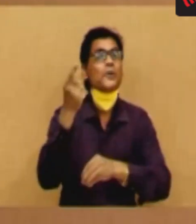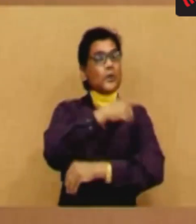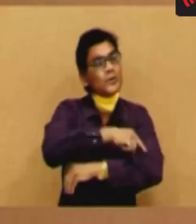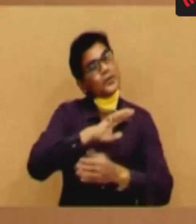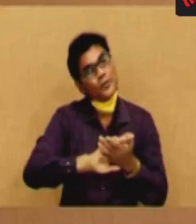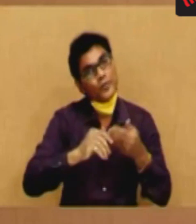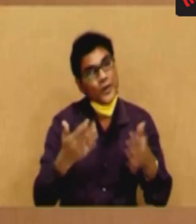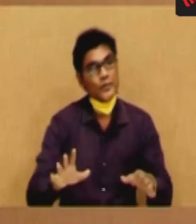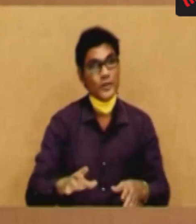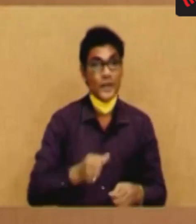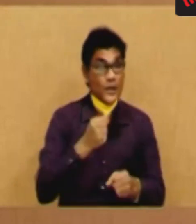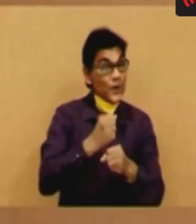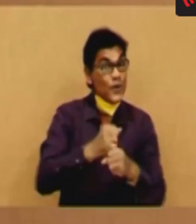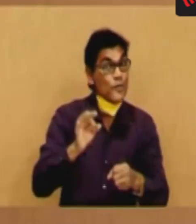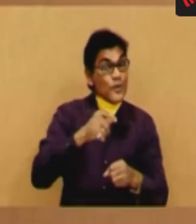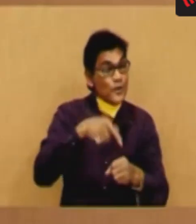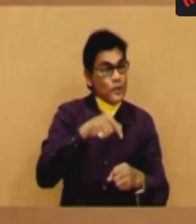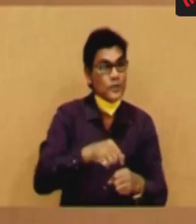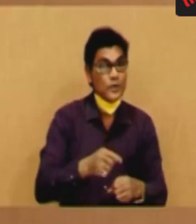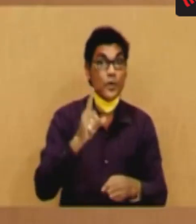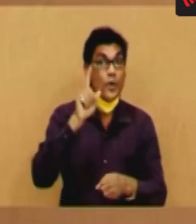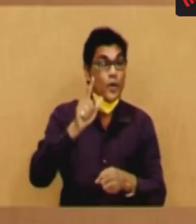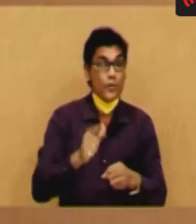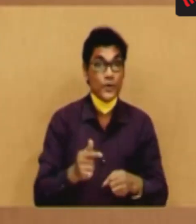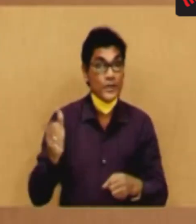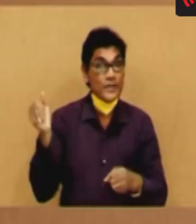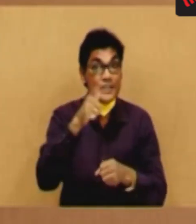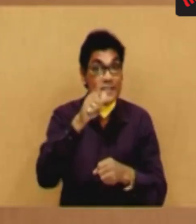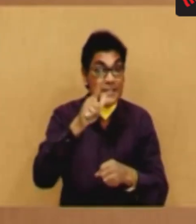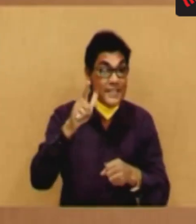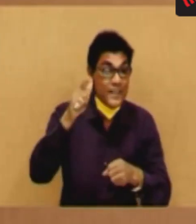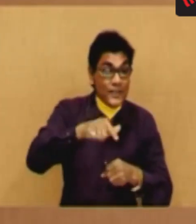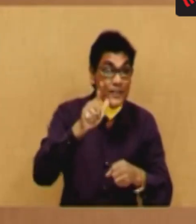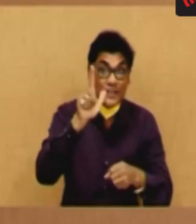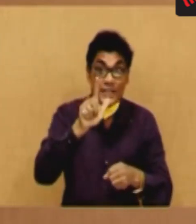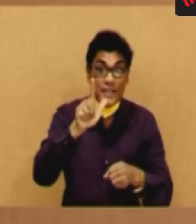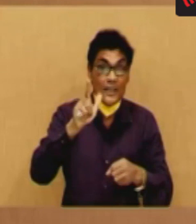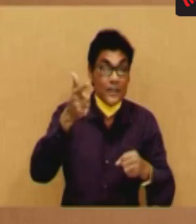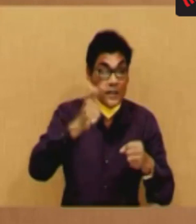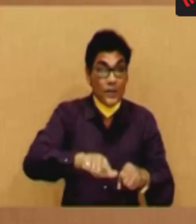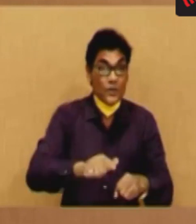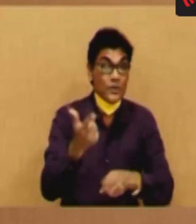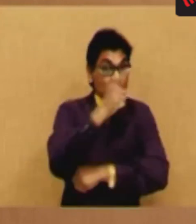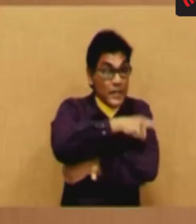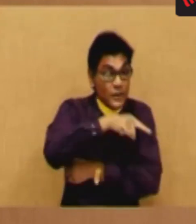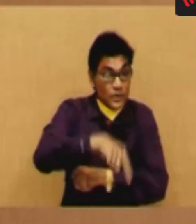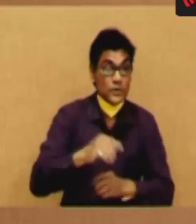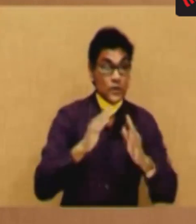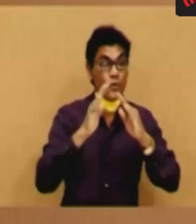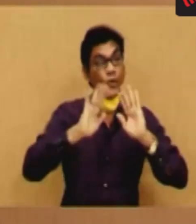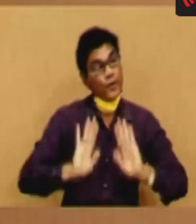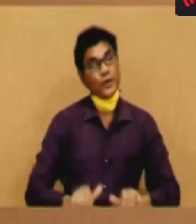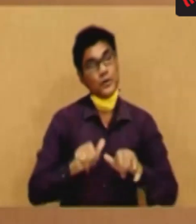जिवो किंतु तापर सरकार कहउछन्ति जे आपण 7 दिन घरे रहिबे एवं घरे दायित्व संपन्न होइके